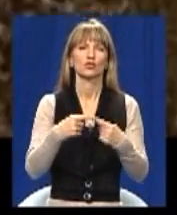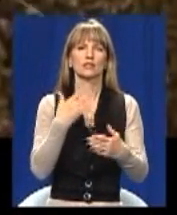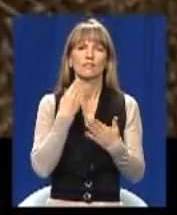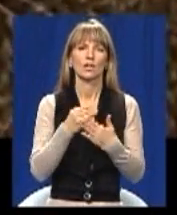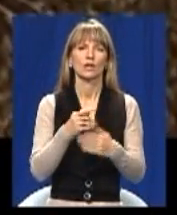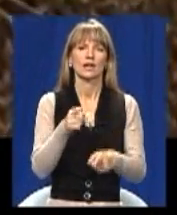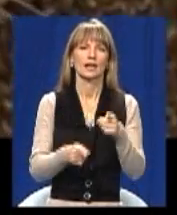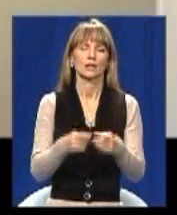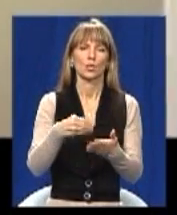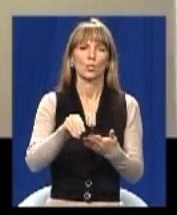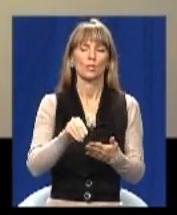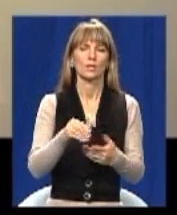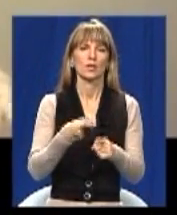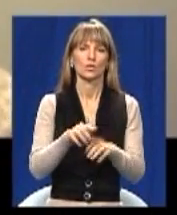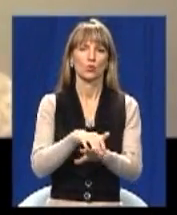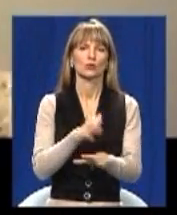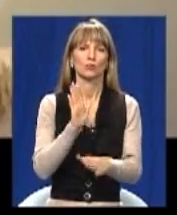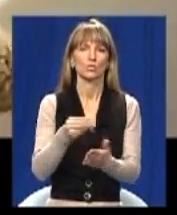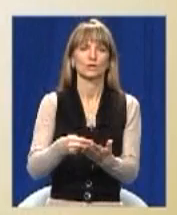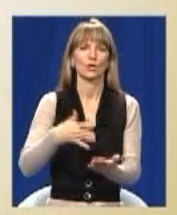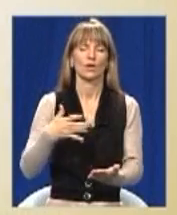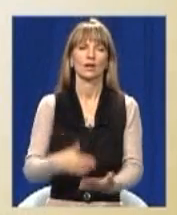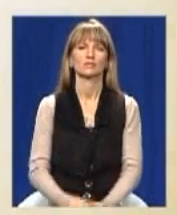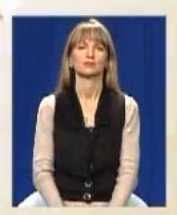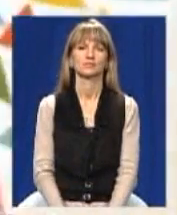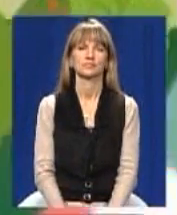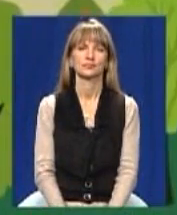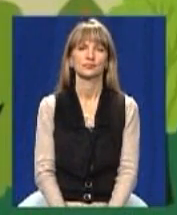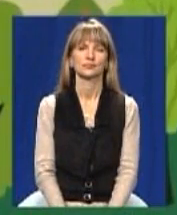придбати каомани буде коштувати вам чимало грошей.